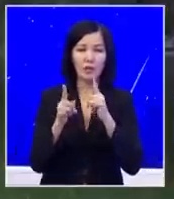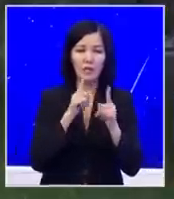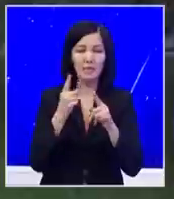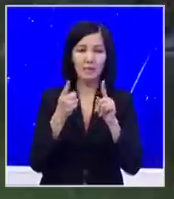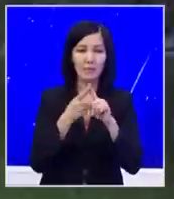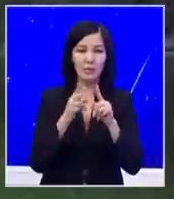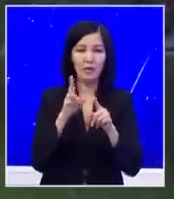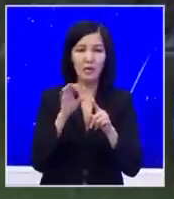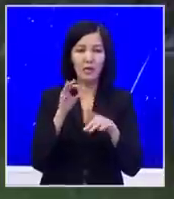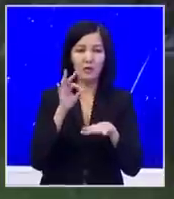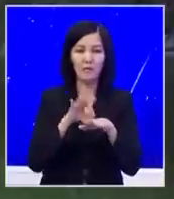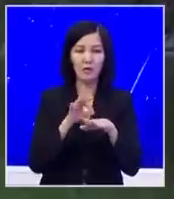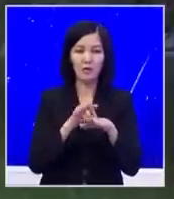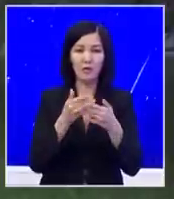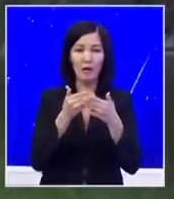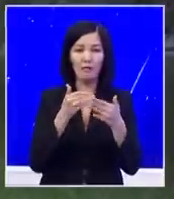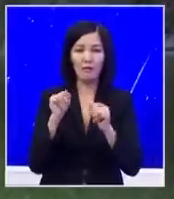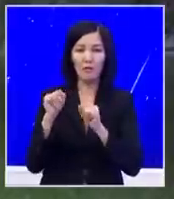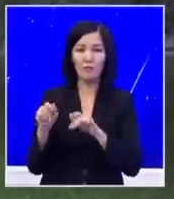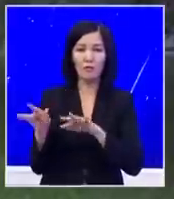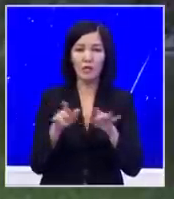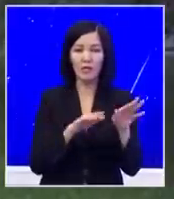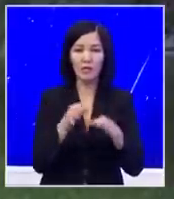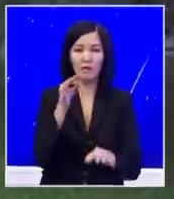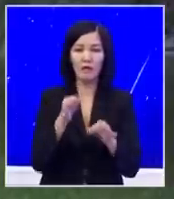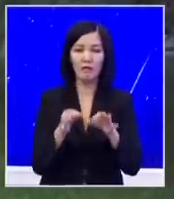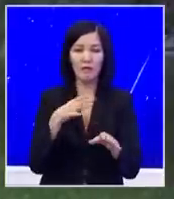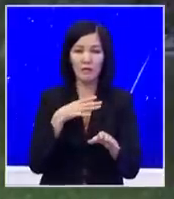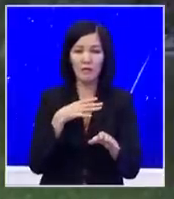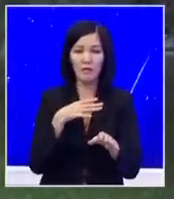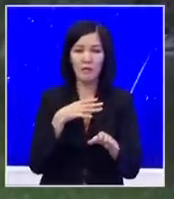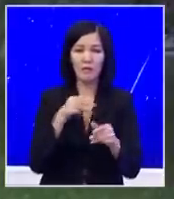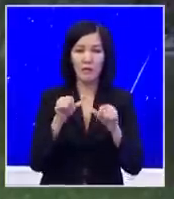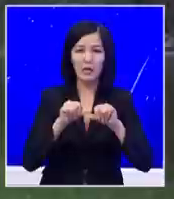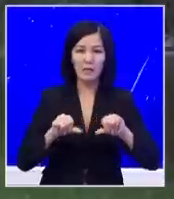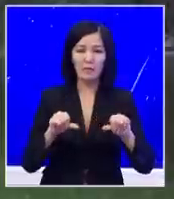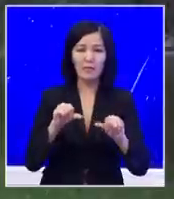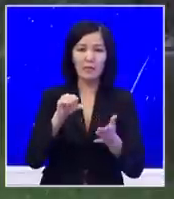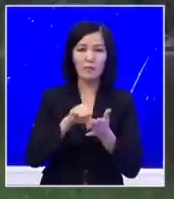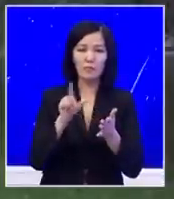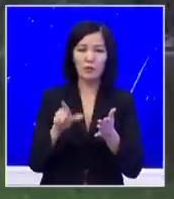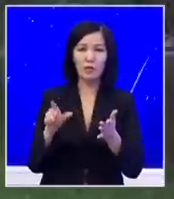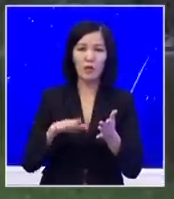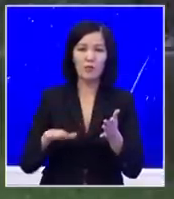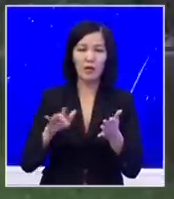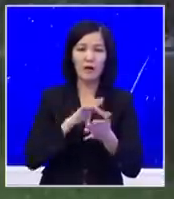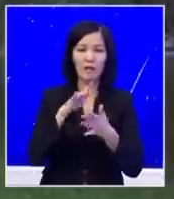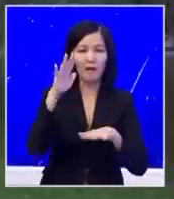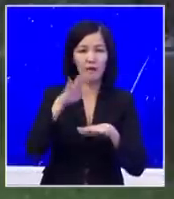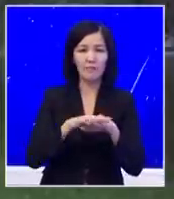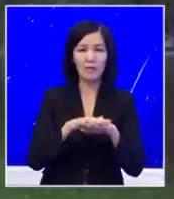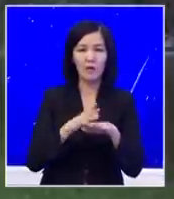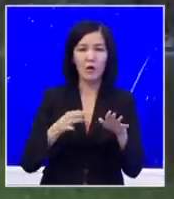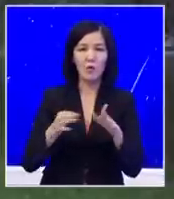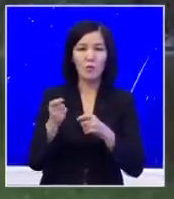бірінші кезекте коронавирустық инфекцияның алдын алу шаралары талқыланады. Комиссия мүшелері, яғни аудан қала әкімдері,